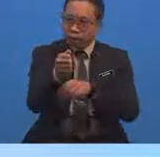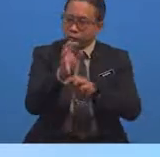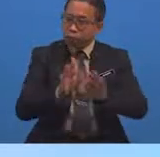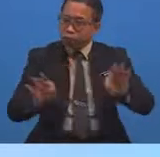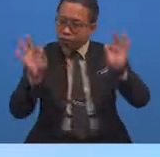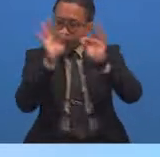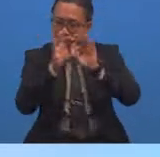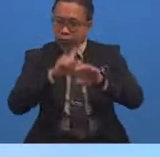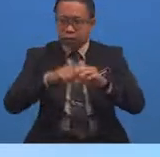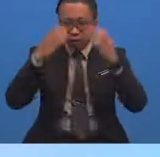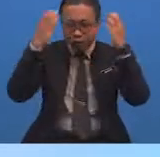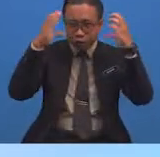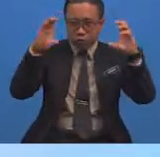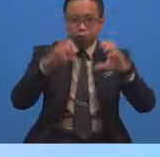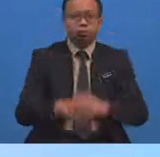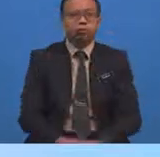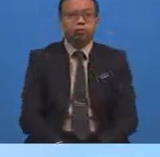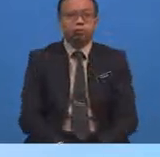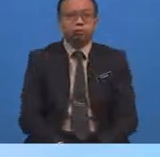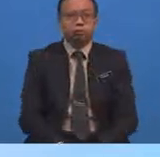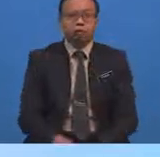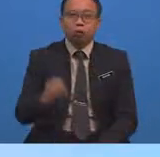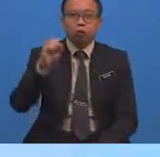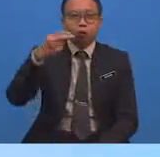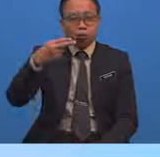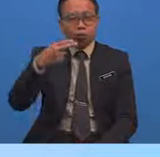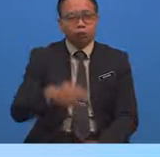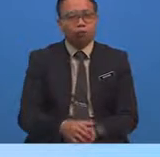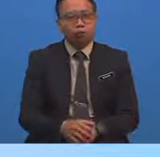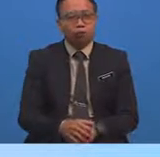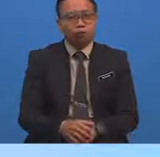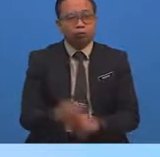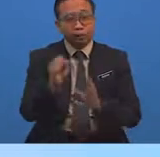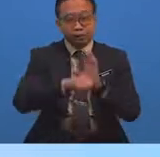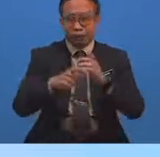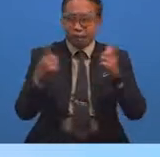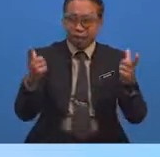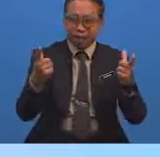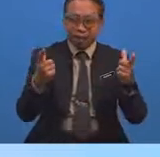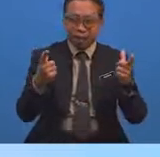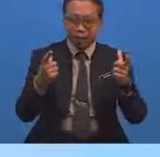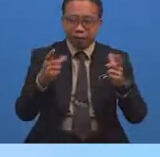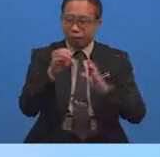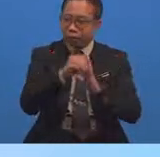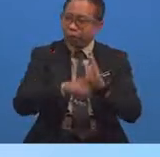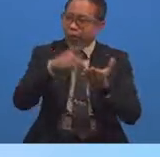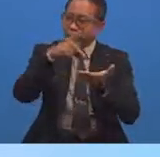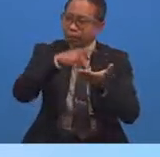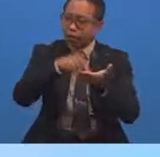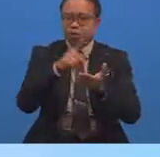pada Cikgu Oh selain daripada membilang